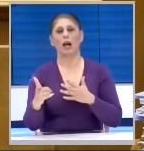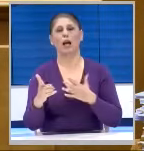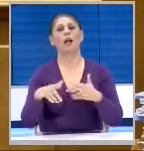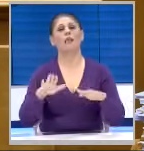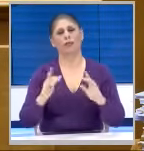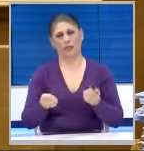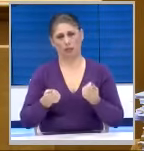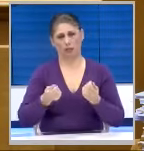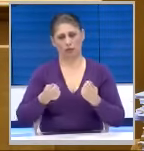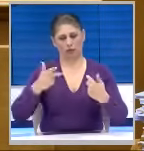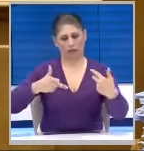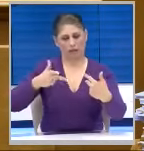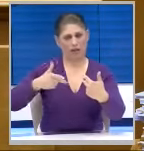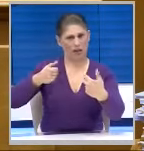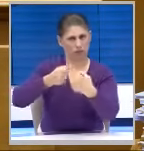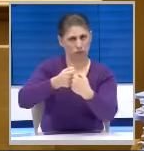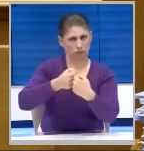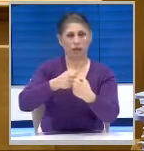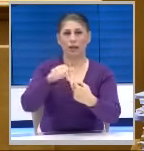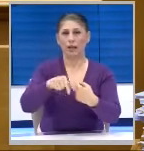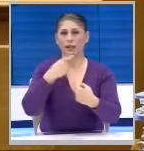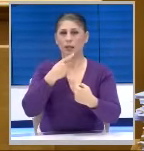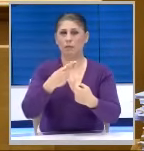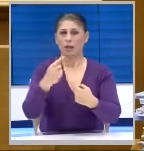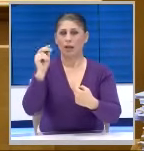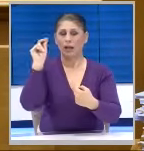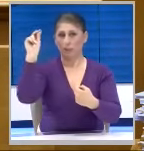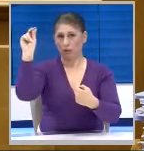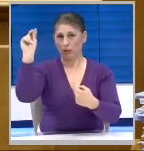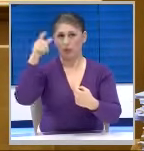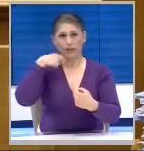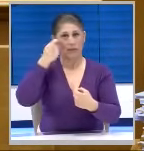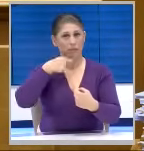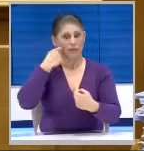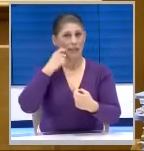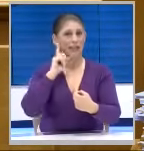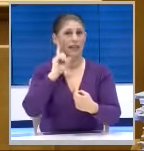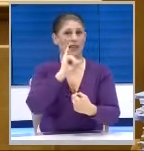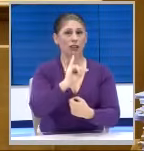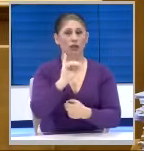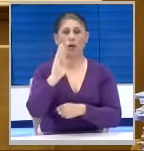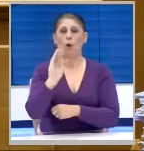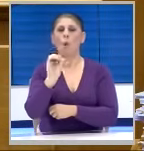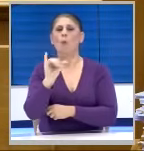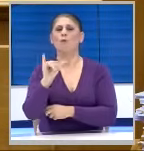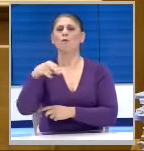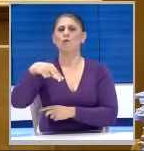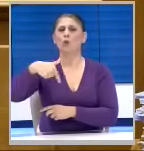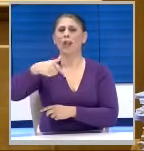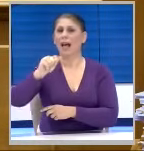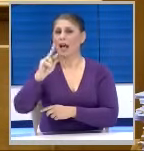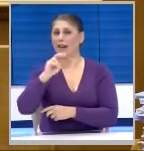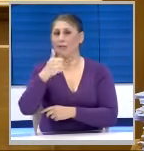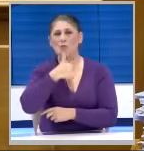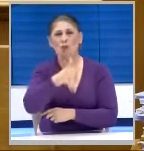δυστύχημα εκεί επίσης είπε ότι υποσχέθηκε στη μητέρα στην κυρία ιωάννα βούλγαρη στην κηδεία του μονάκριβου γιού